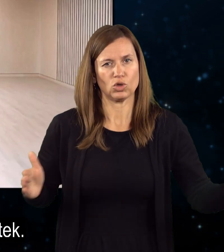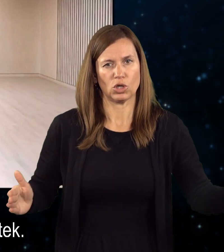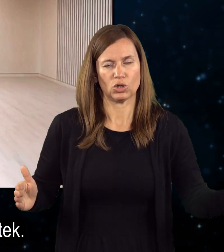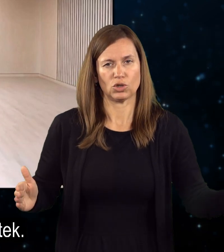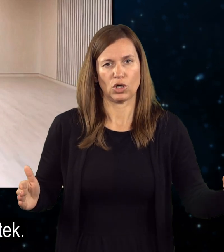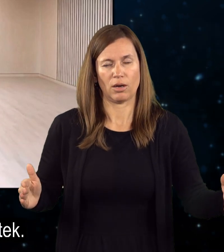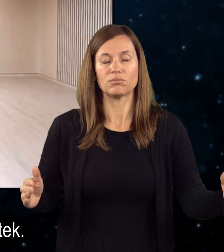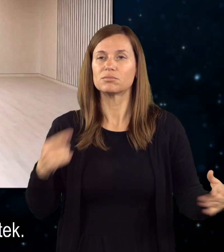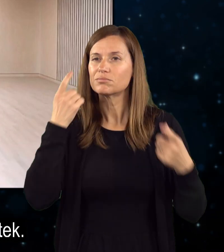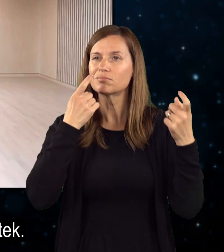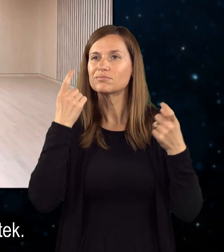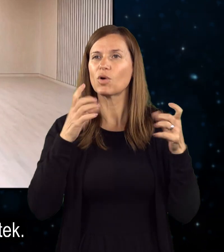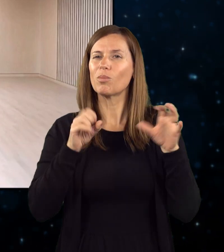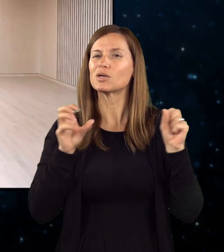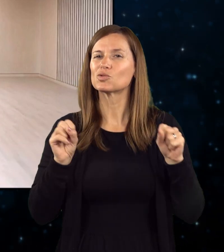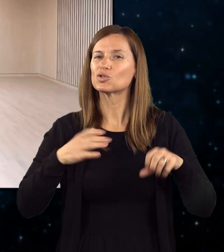Opazuješ občutek.